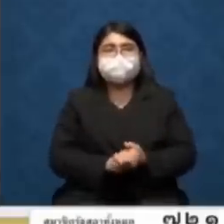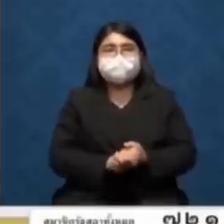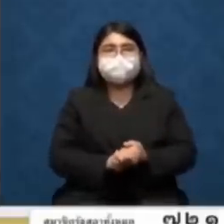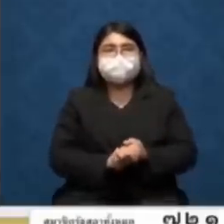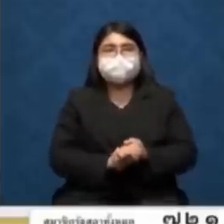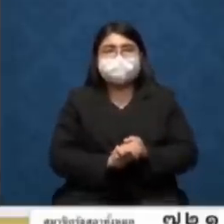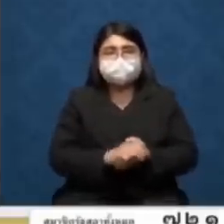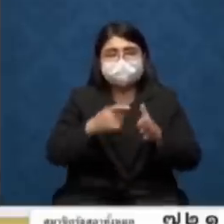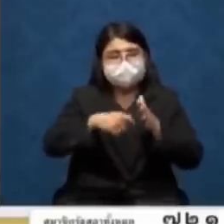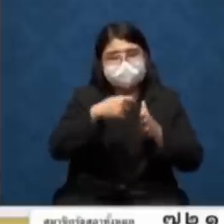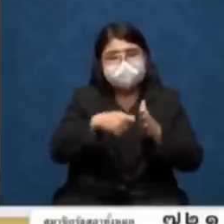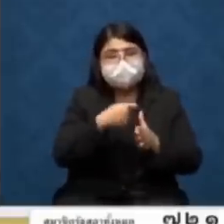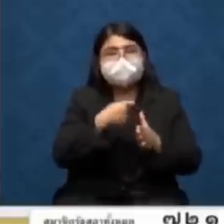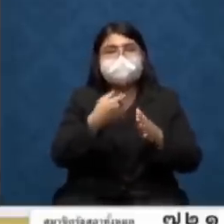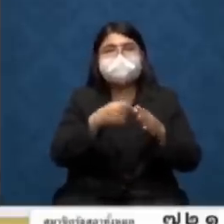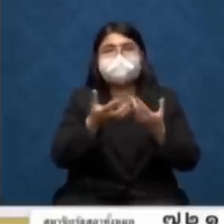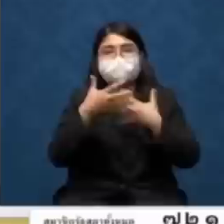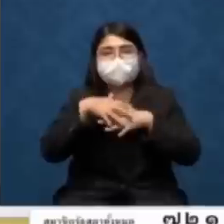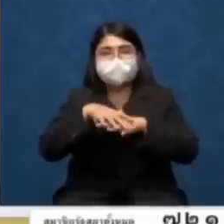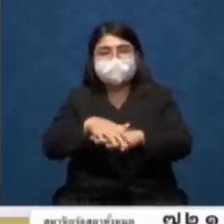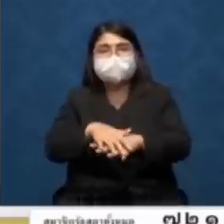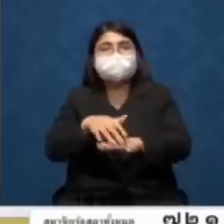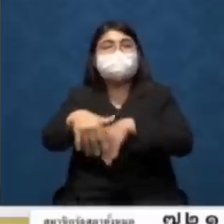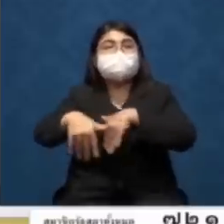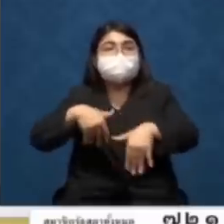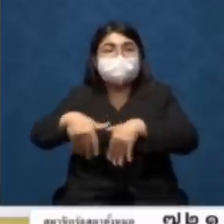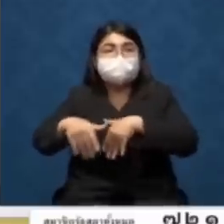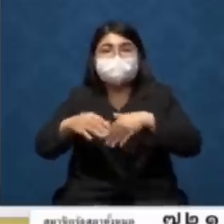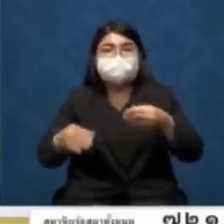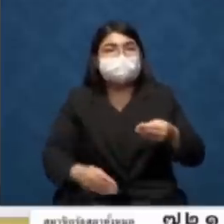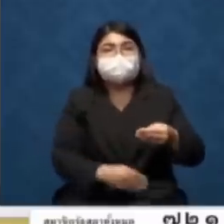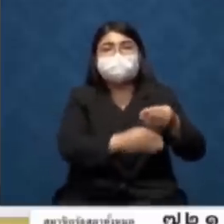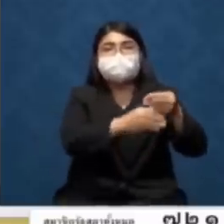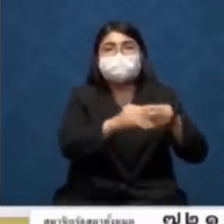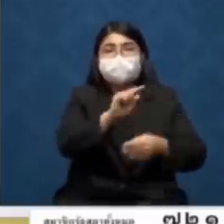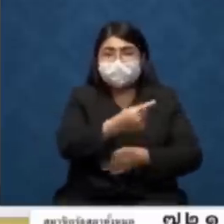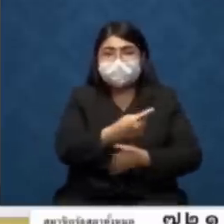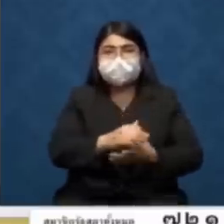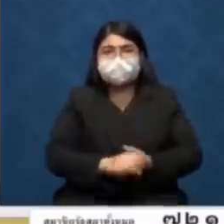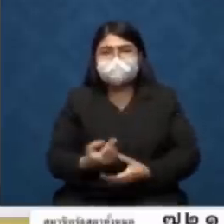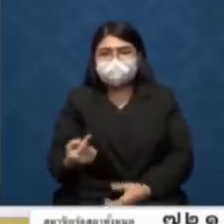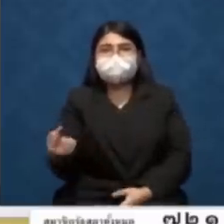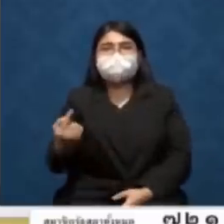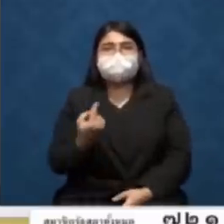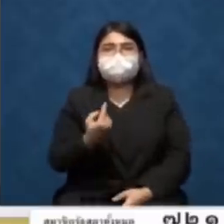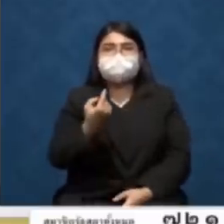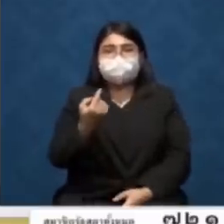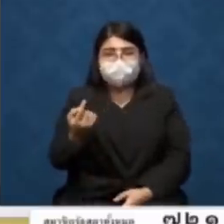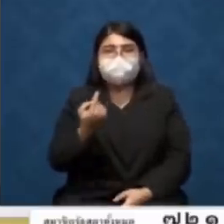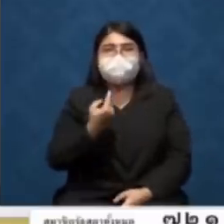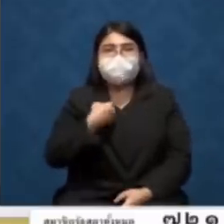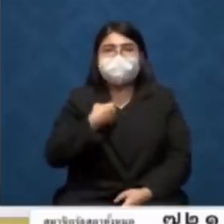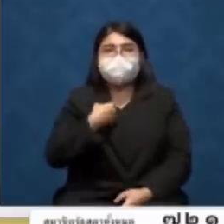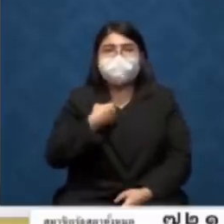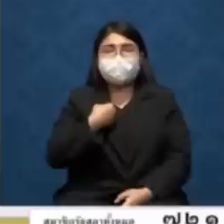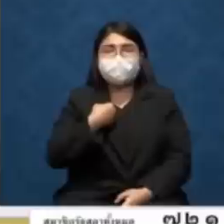นขายในกำกบดูแลองเพิ่มกมส่วรวมขปราจเมืใท Century พวกนี้ก็เติมเขเป็ของให่ดนั้ทท่ทก่าวว่าทางกผมนั้นเอ